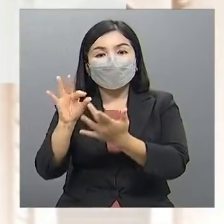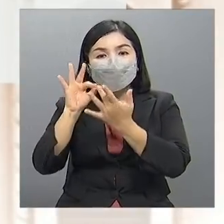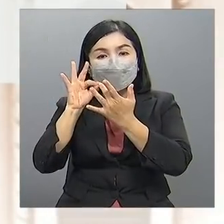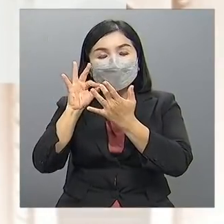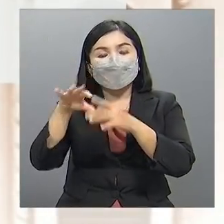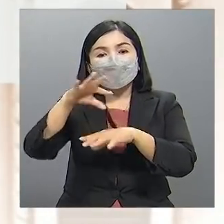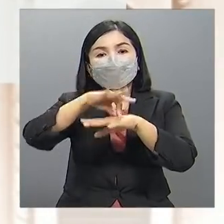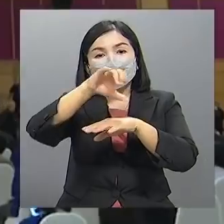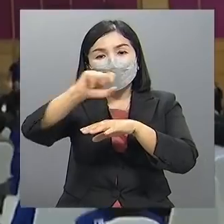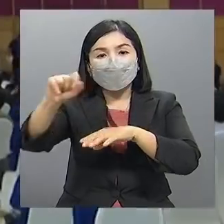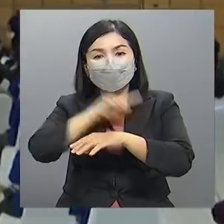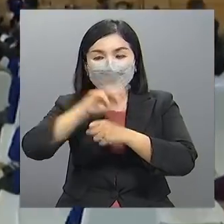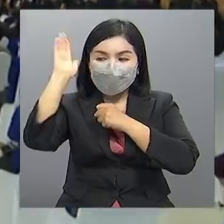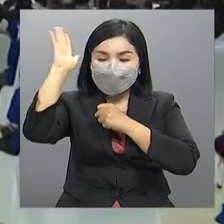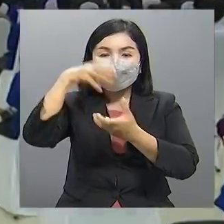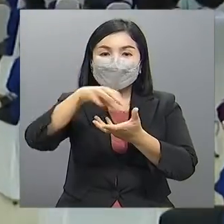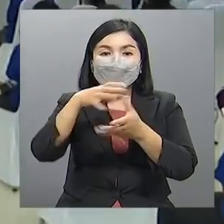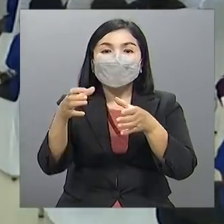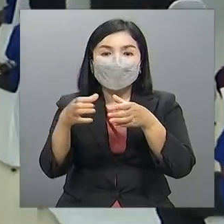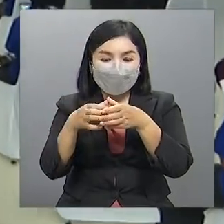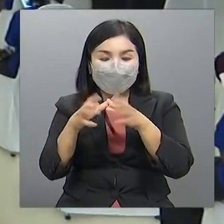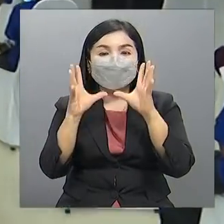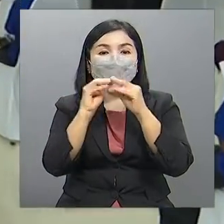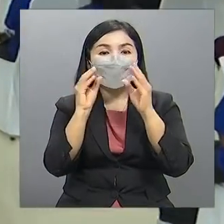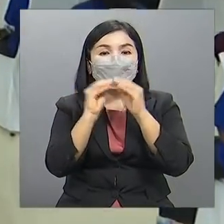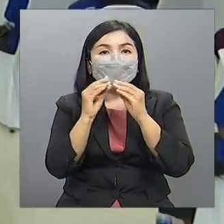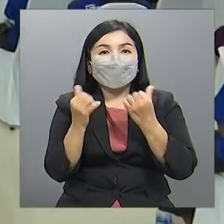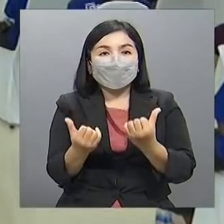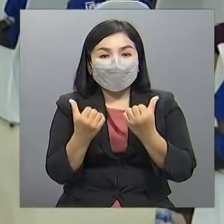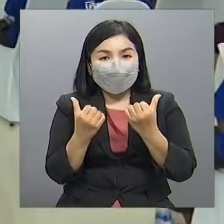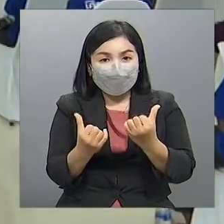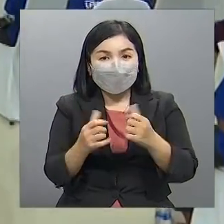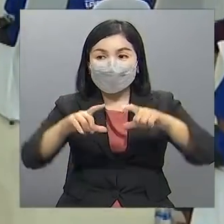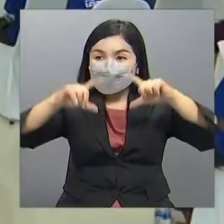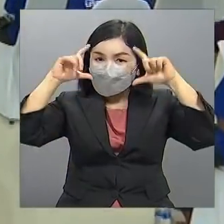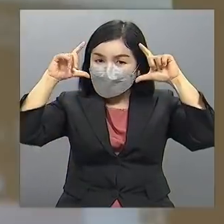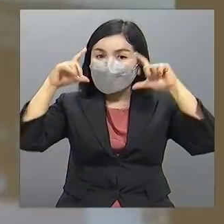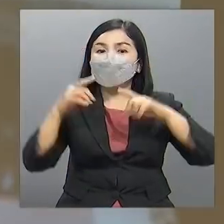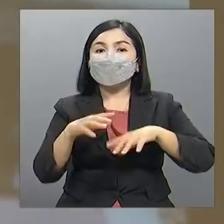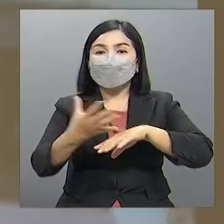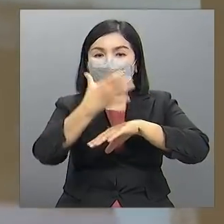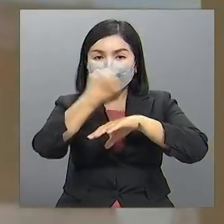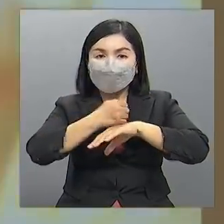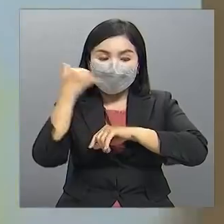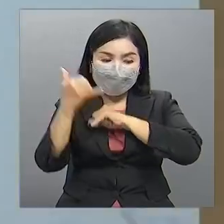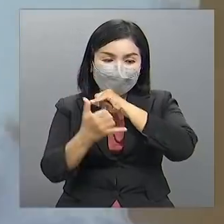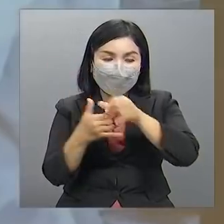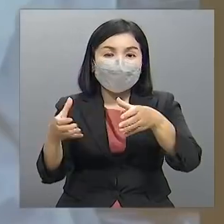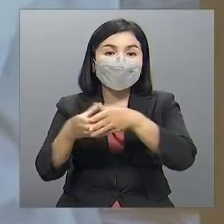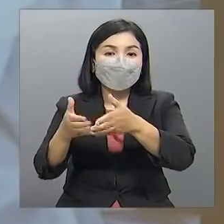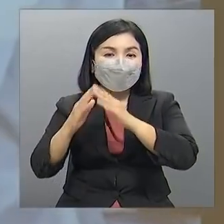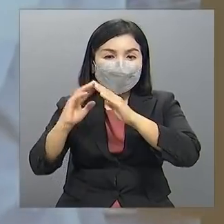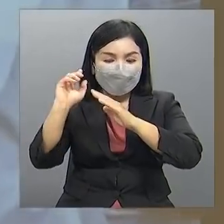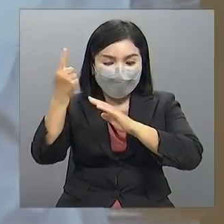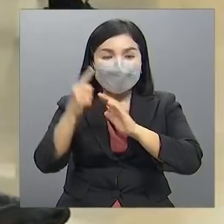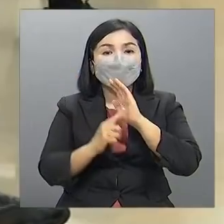ค่ะสำหรับบรรยากาศการประชุมพักครั้งนี้นะคะมีคนดังเป็นที่รู้จักทางการเมืองมาร่วมงานกับพักเศรษฐกิจไทยค่ะเช่นนายเก่ง